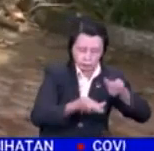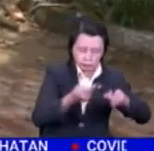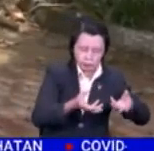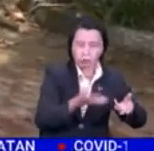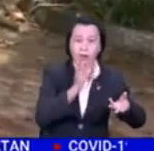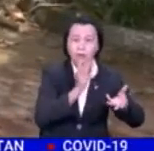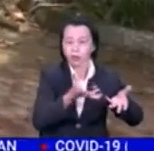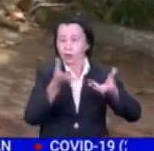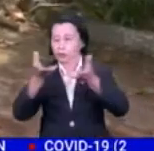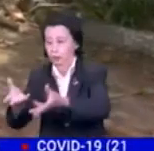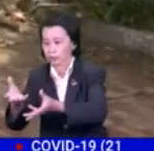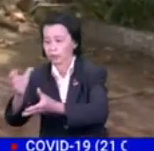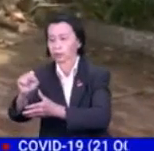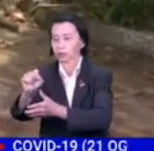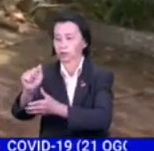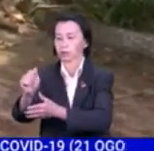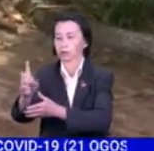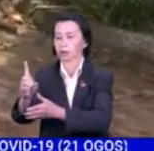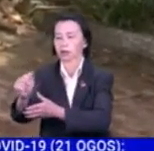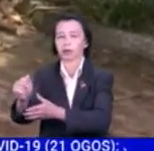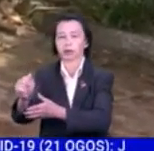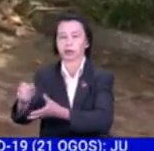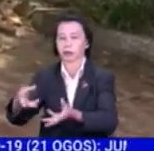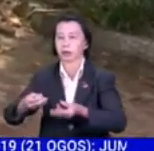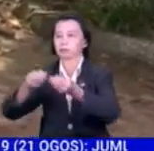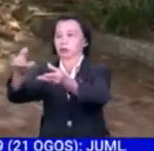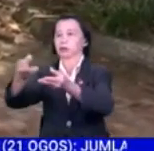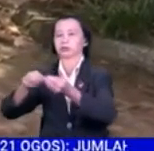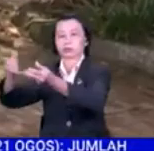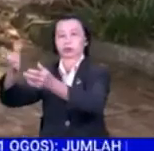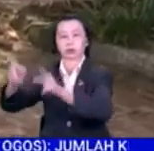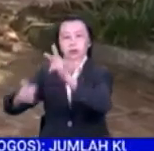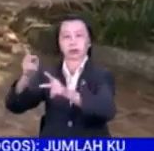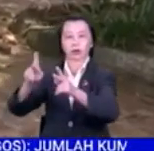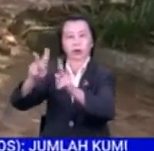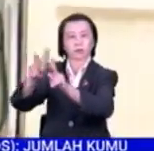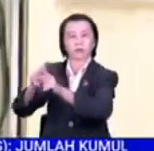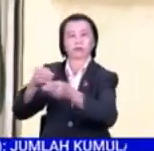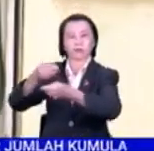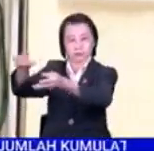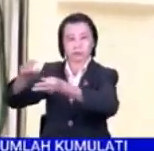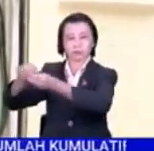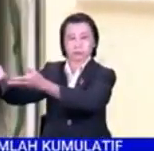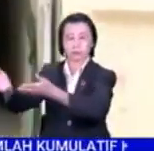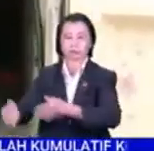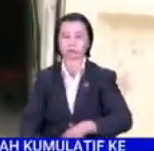pihak SADA untuk mengagihkan kepada penduduk-penduduk yang terlibat.